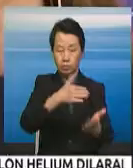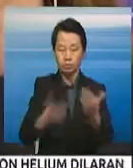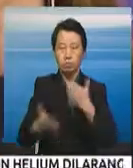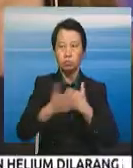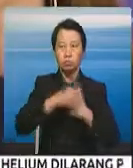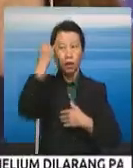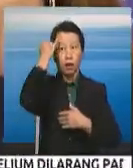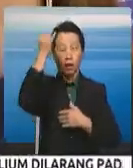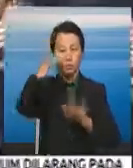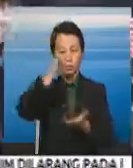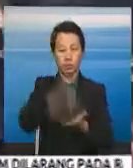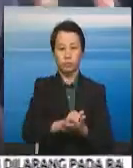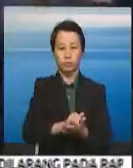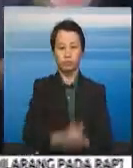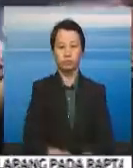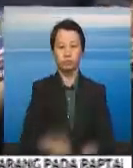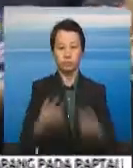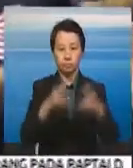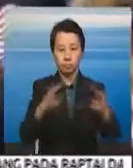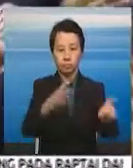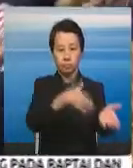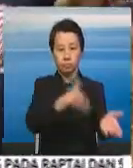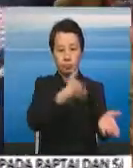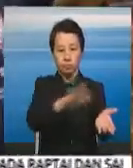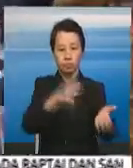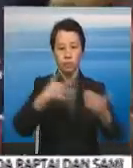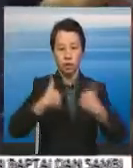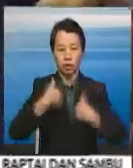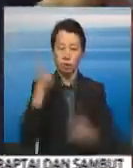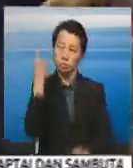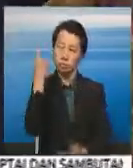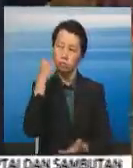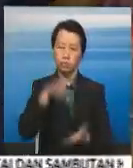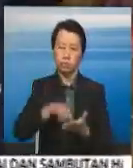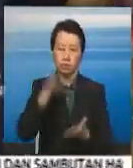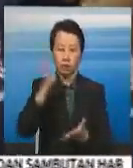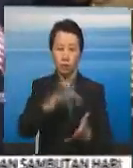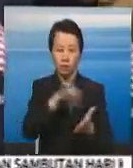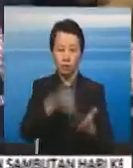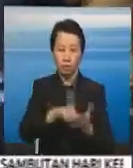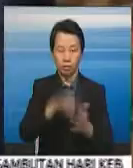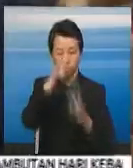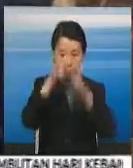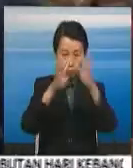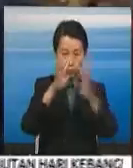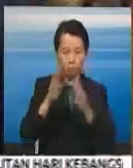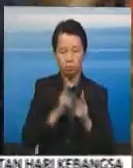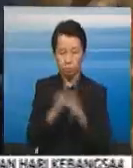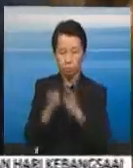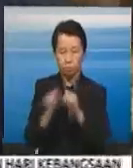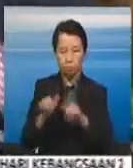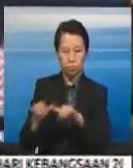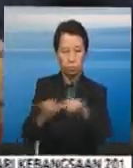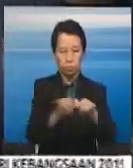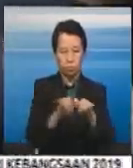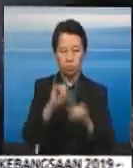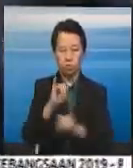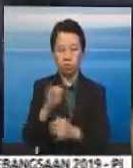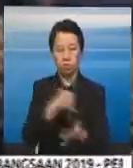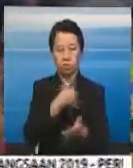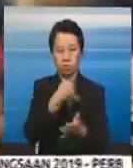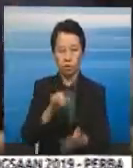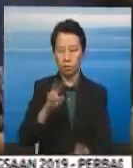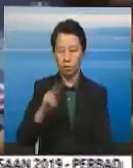idea itu, yeah. Pelancaran lagu tersebut telah diadakan baru-baru ini dan ia merupakan hasil usaha sama konsortium Irama dan